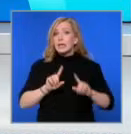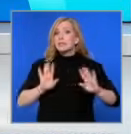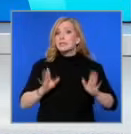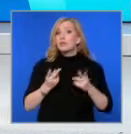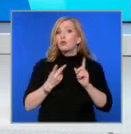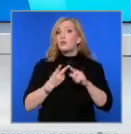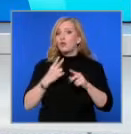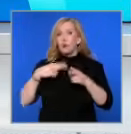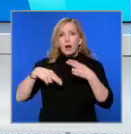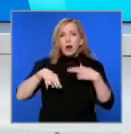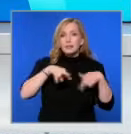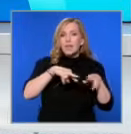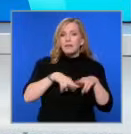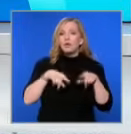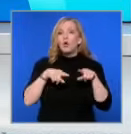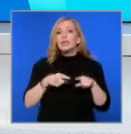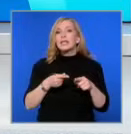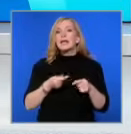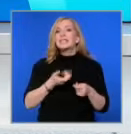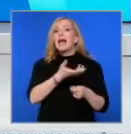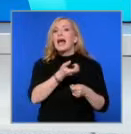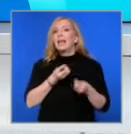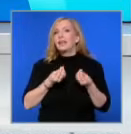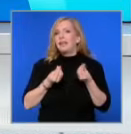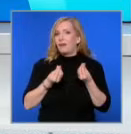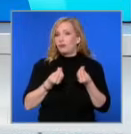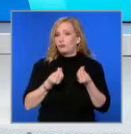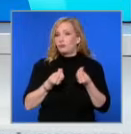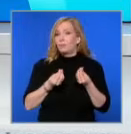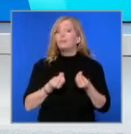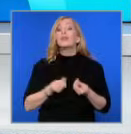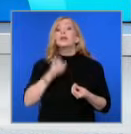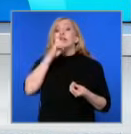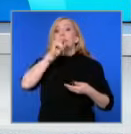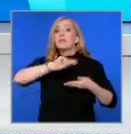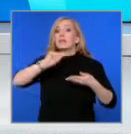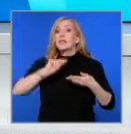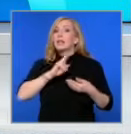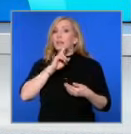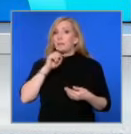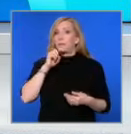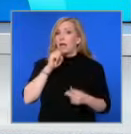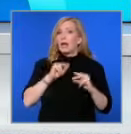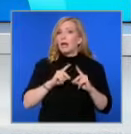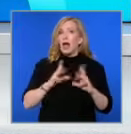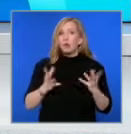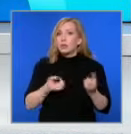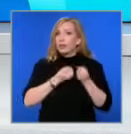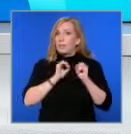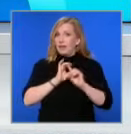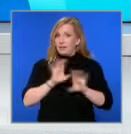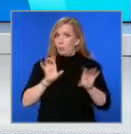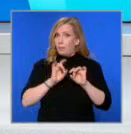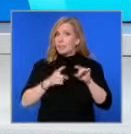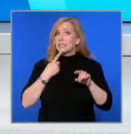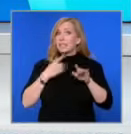започне още едно разследване, което да е за лихварство. Главният секретар на МВР заяви, че ако се установят данни за извършени